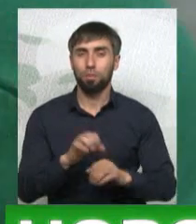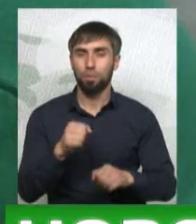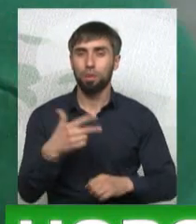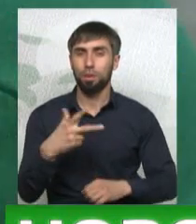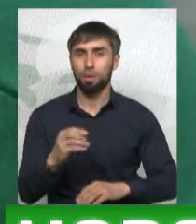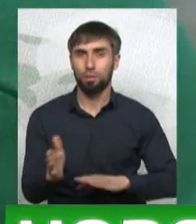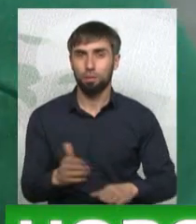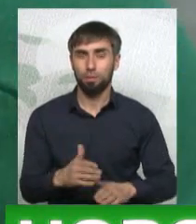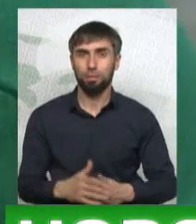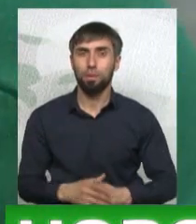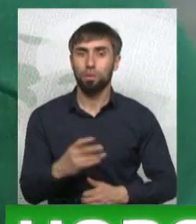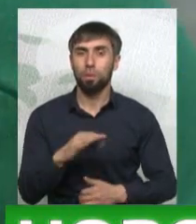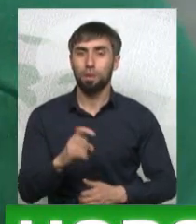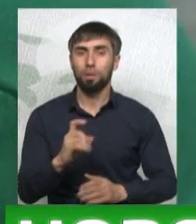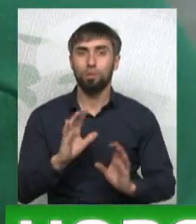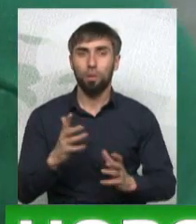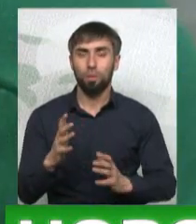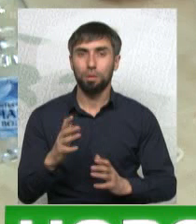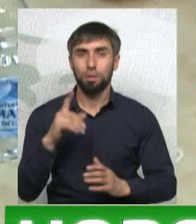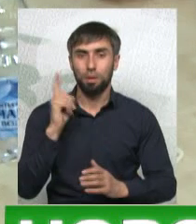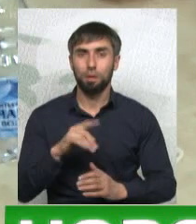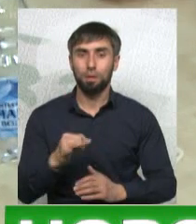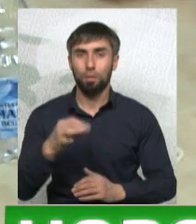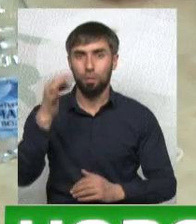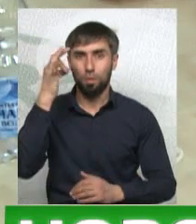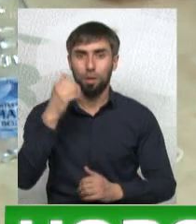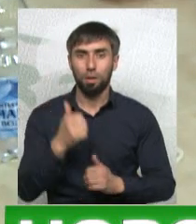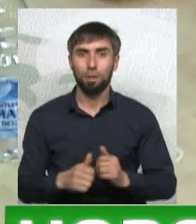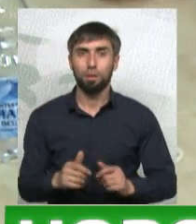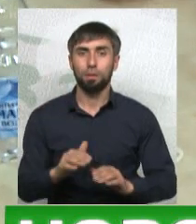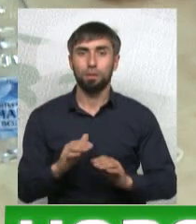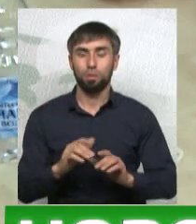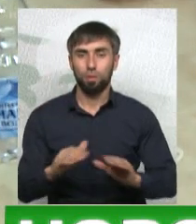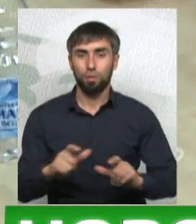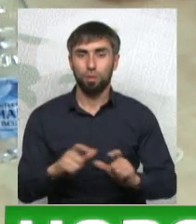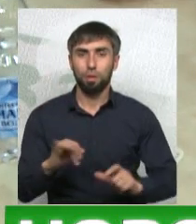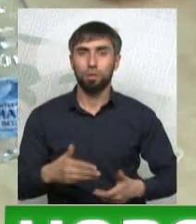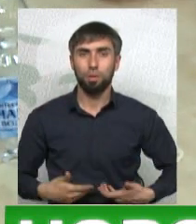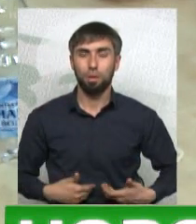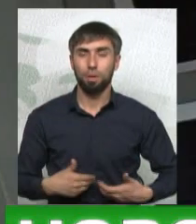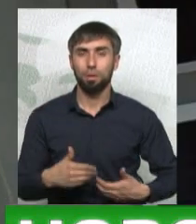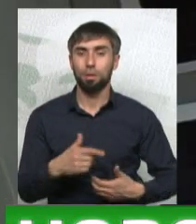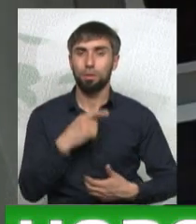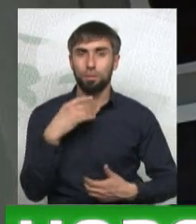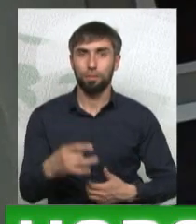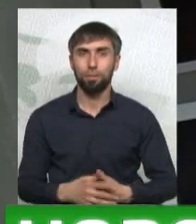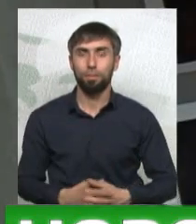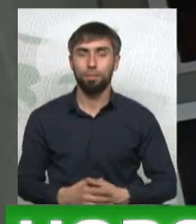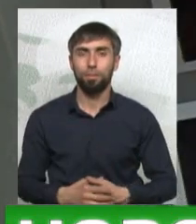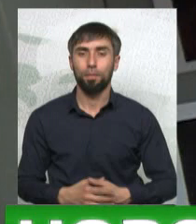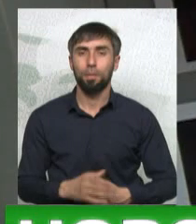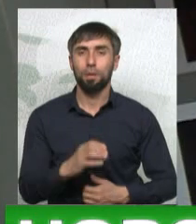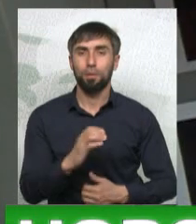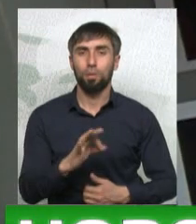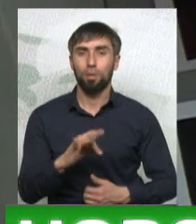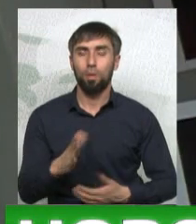более 30 лет. Но о тех событиях знает и помнит каждый школьник и каждый житель малой родины героя. Сулламбек